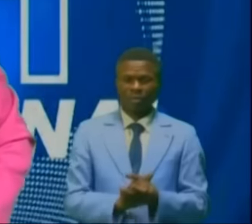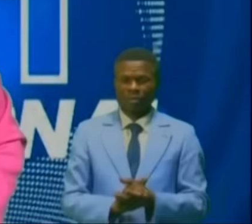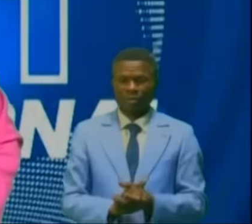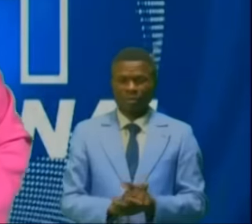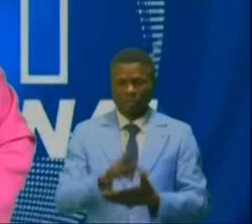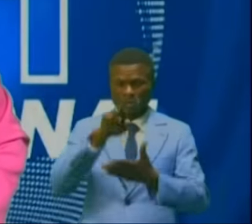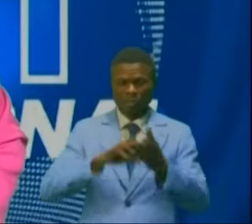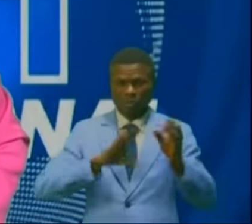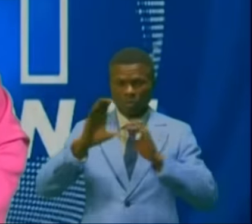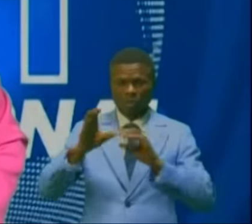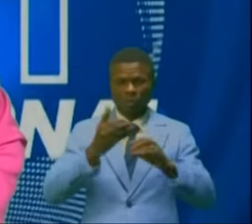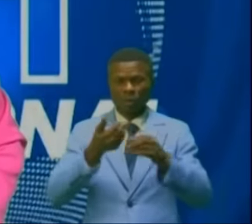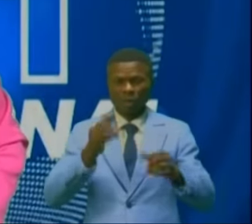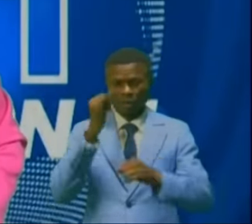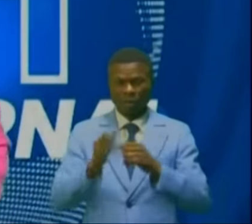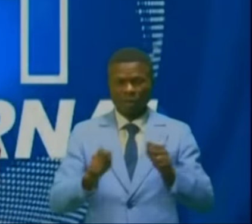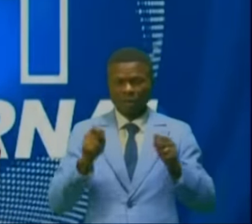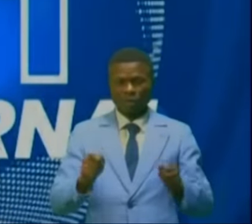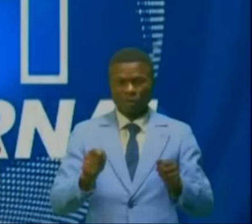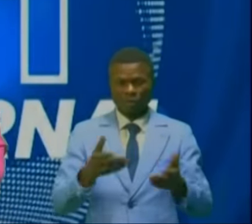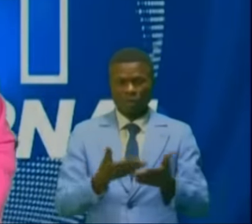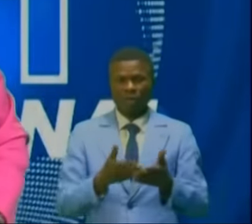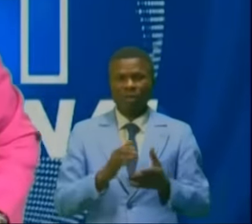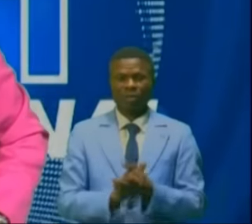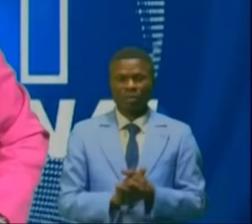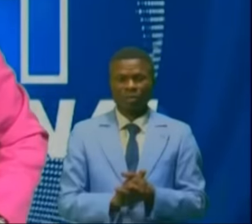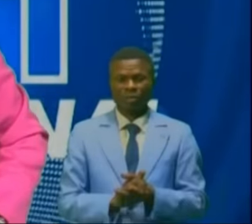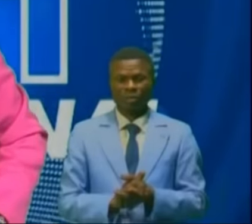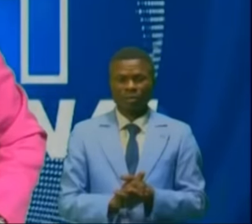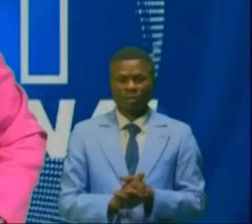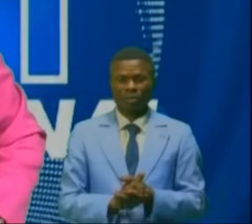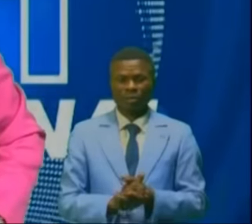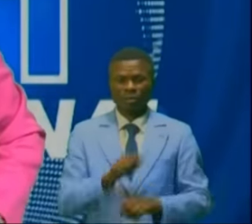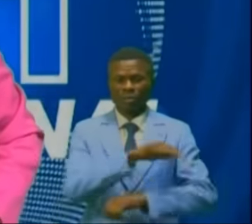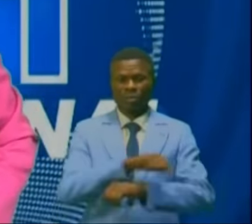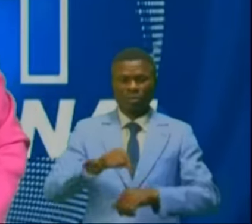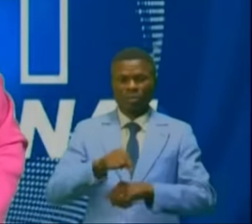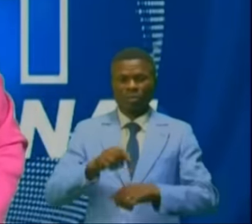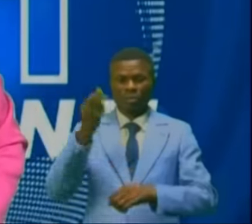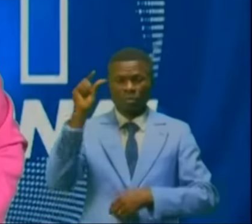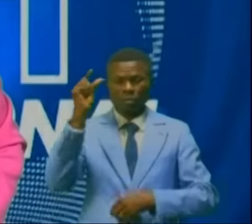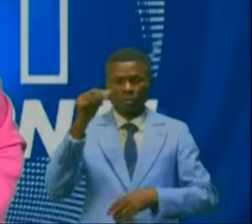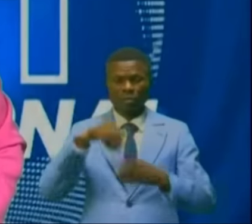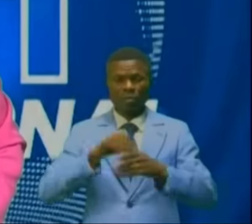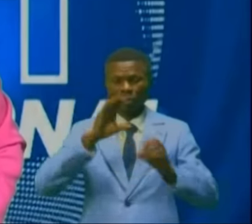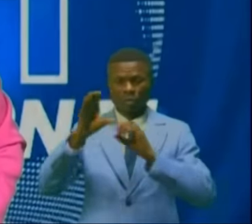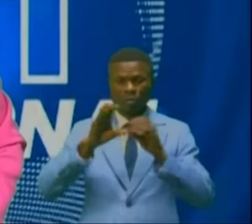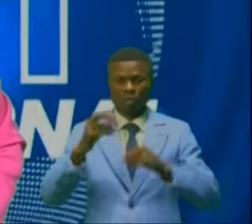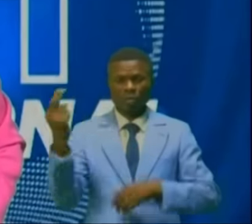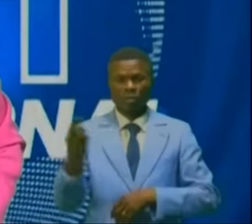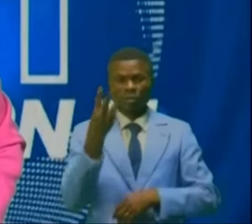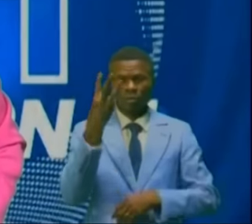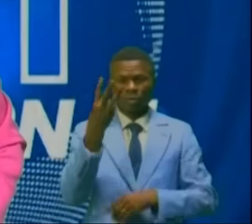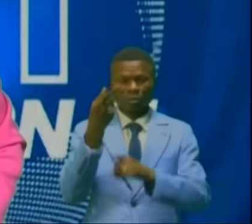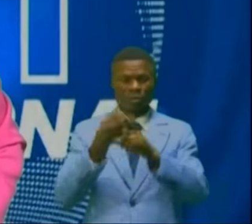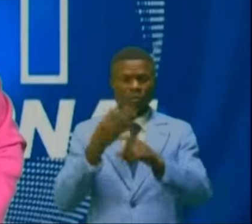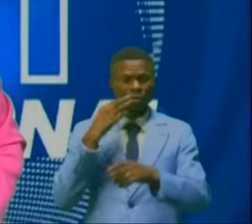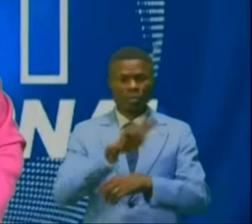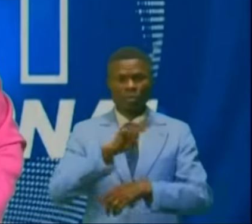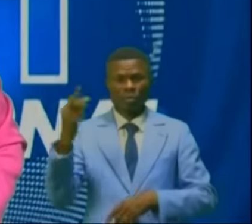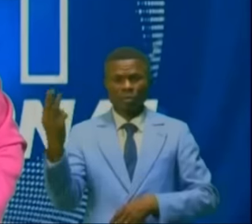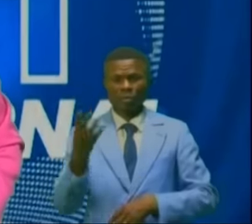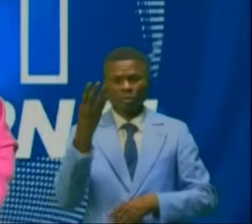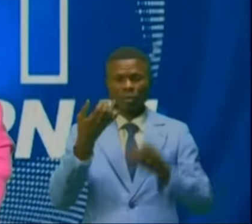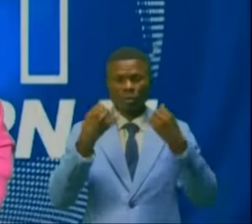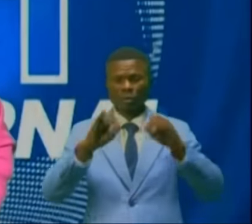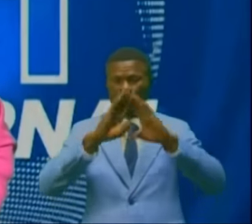Lisons ce communiqué avant de boucler complètement ce journal. Le cadastre minier, à travers son communiqué du 23 mai 2024, informe